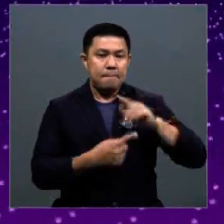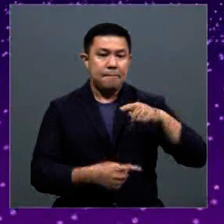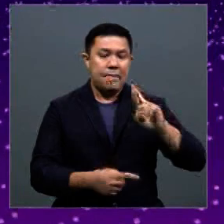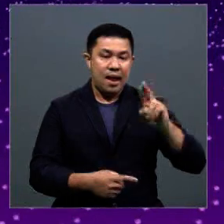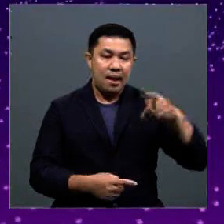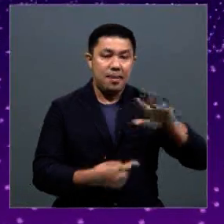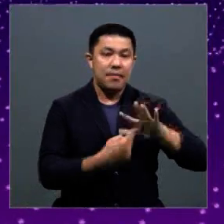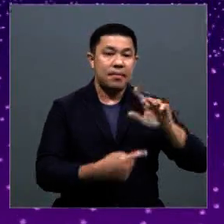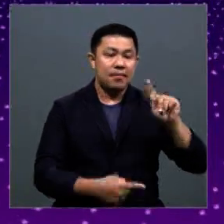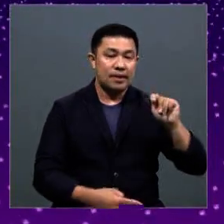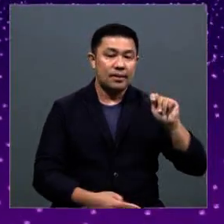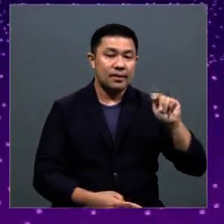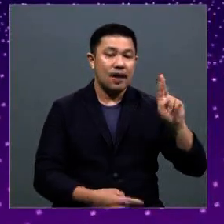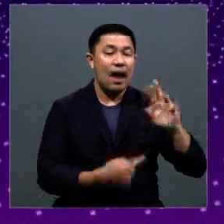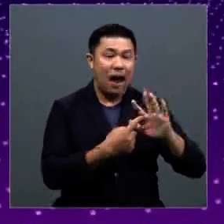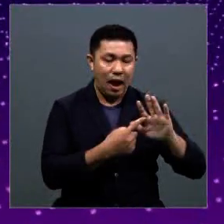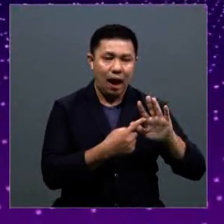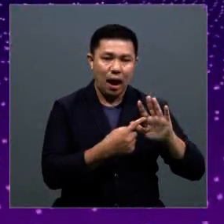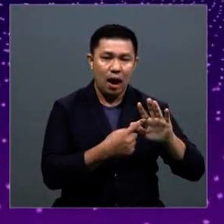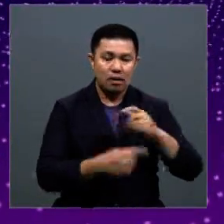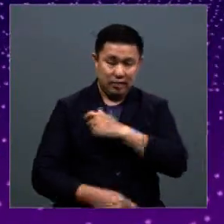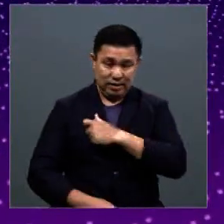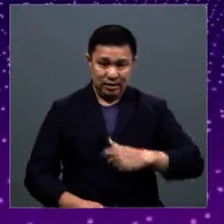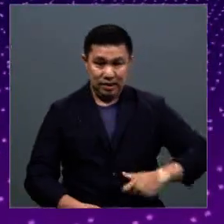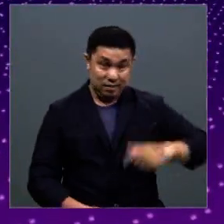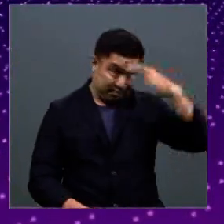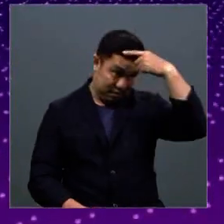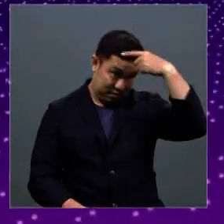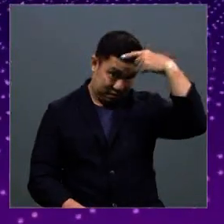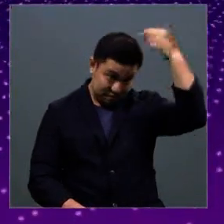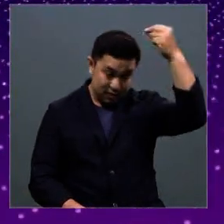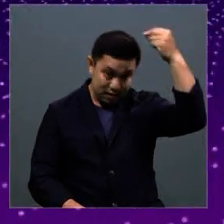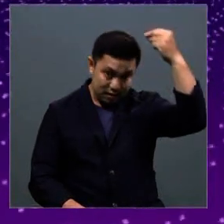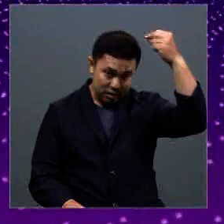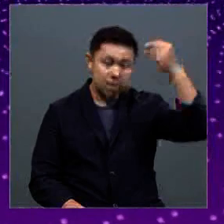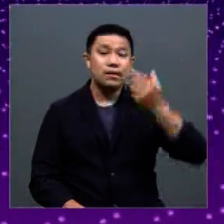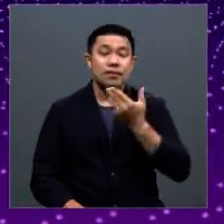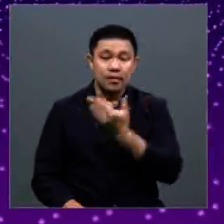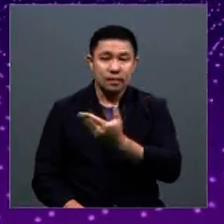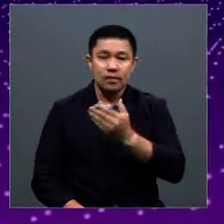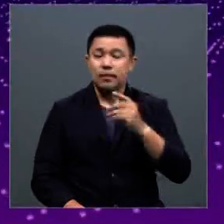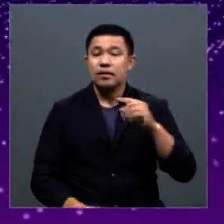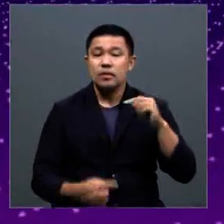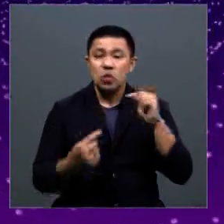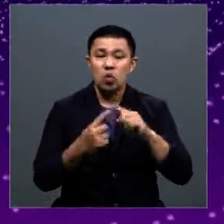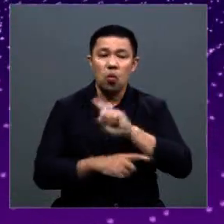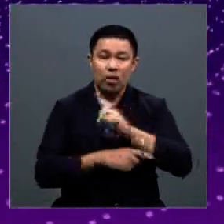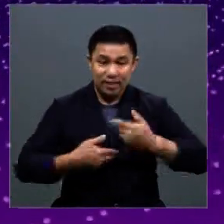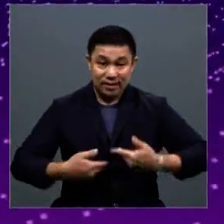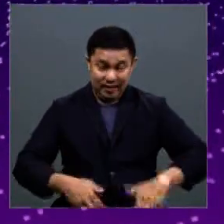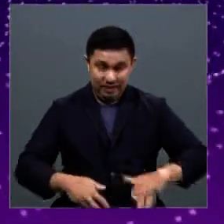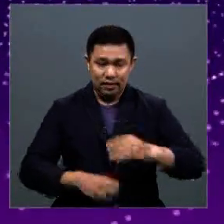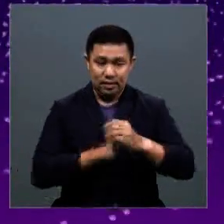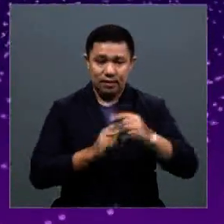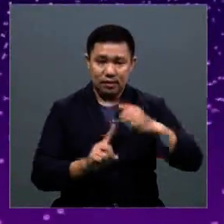พื่อเป็นการเฉลิมพระเกียรติสมเด็จพระนางเจ้าสิริกิติ์พระบรมราชินีนาถพระบรมราชชนนีพันปีหลวงเนื่องในโอกาสวันเฉลิมพระชนมพรรษ